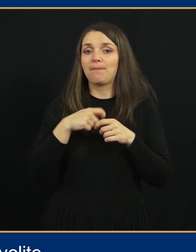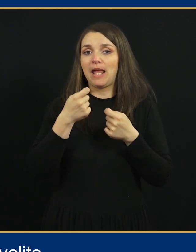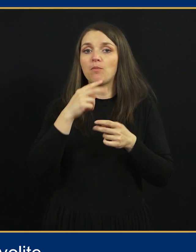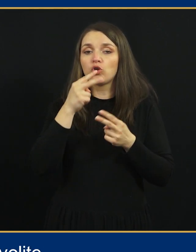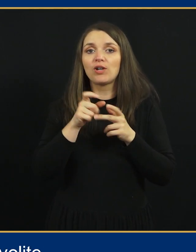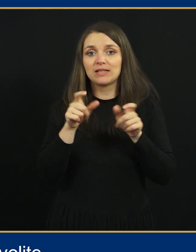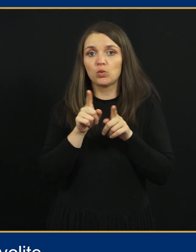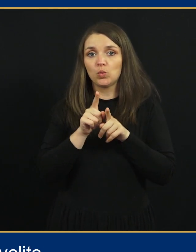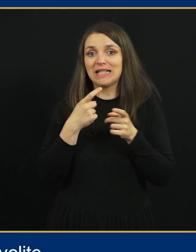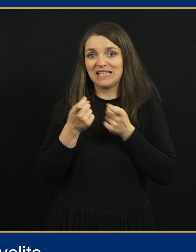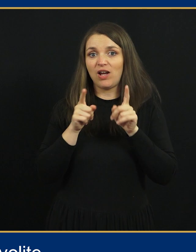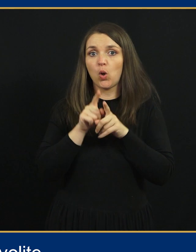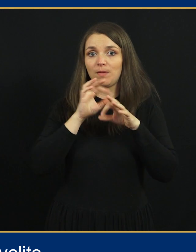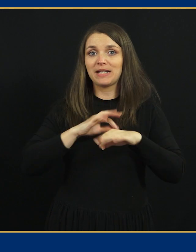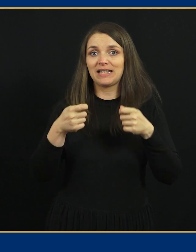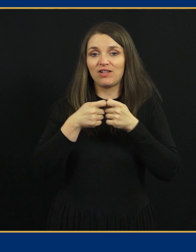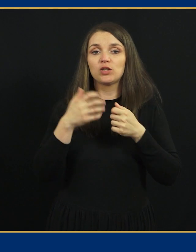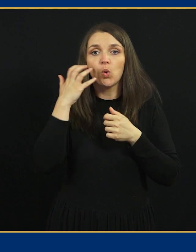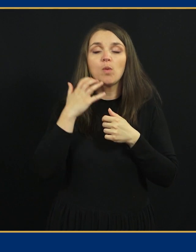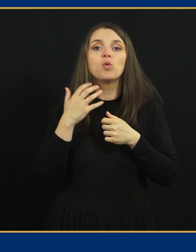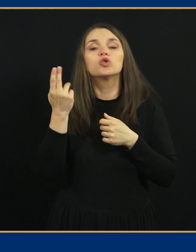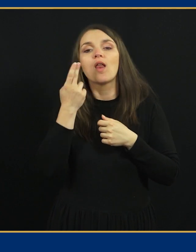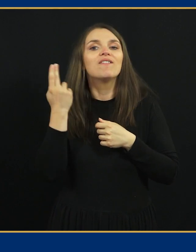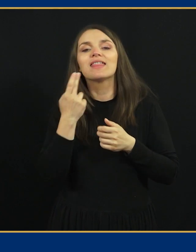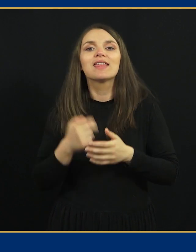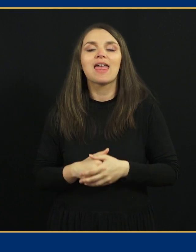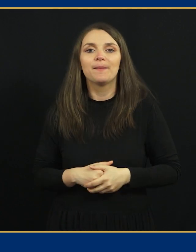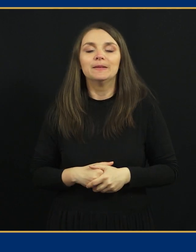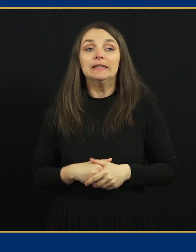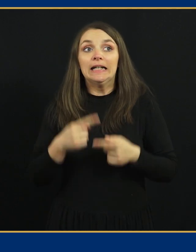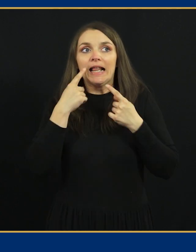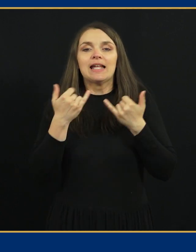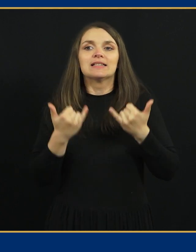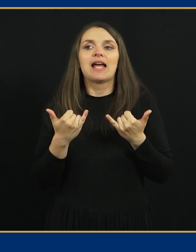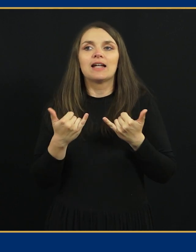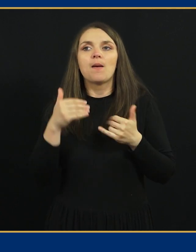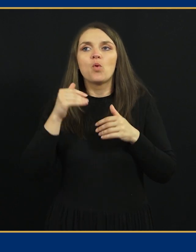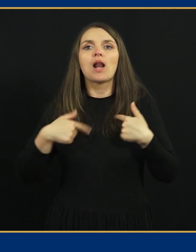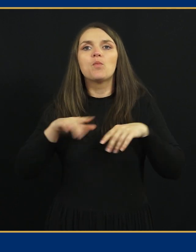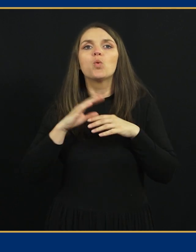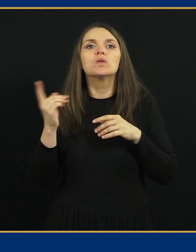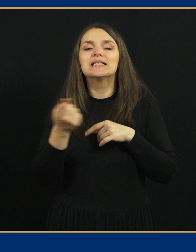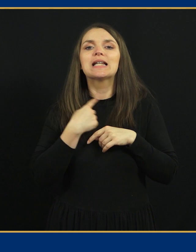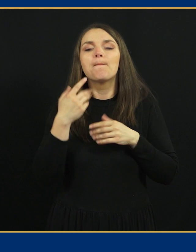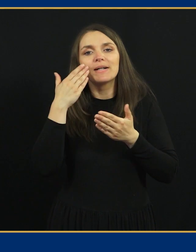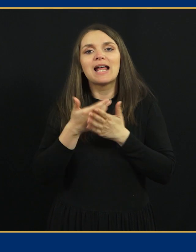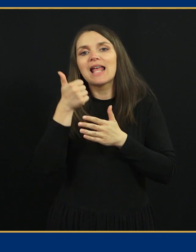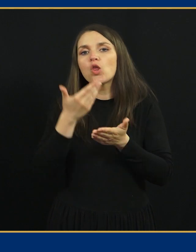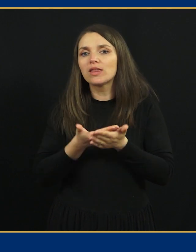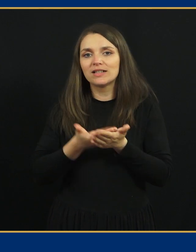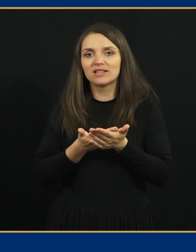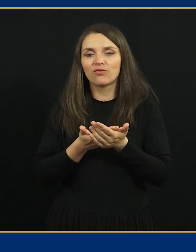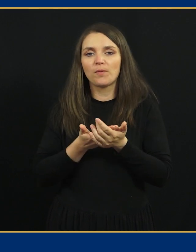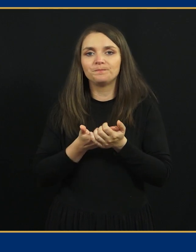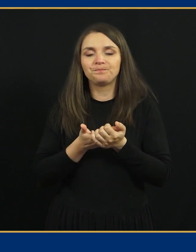predsednica dovolite, da še sam dam odgovor, ker sem tudi izvan kot predsednik Zveze Romov Slovenije. Glejte, zdaj moramo se